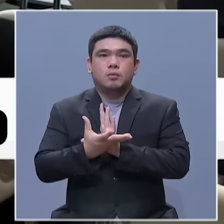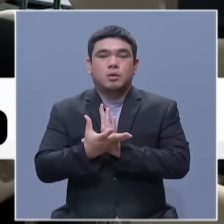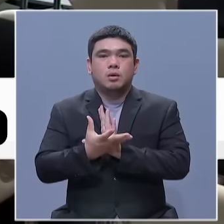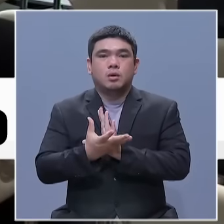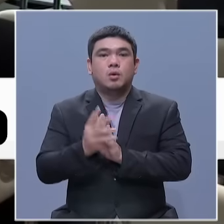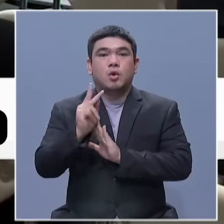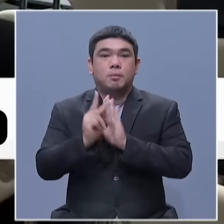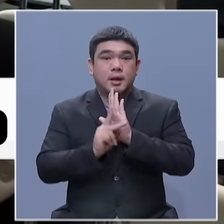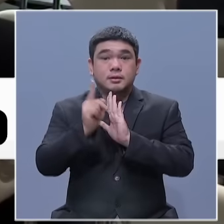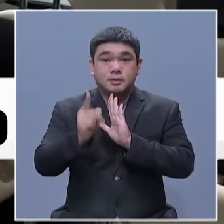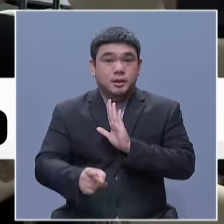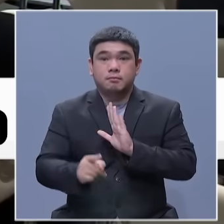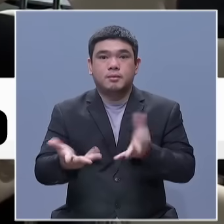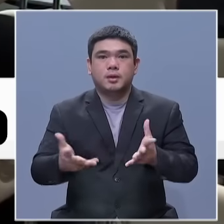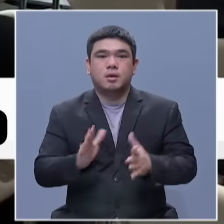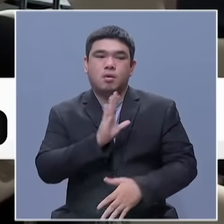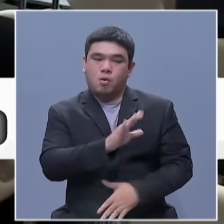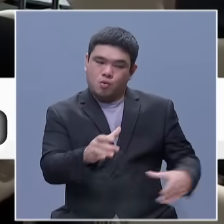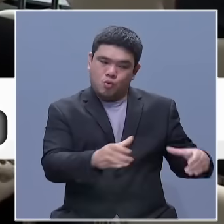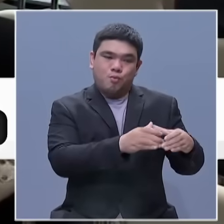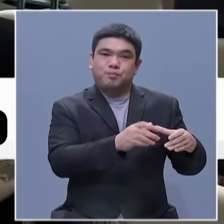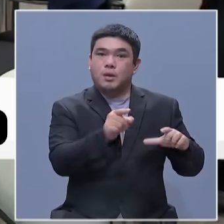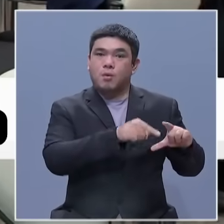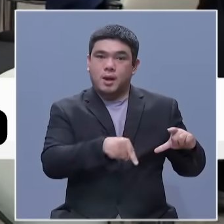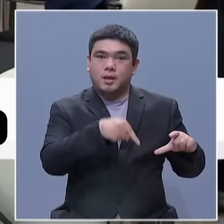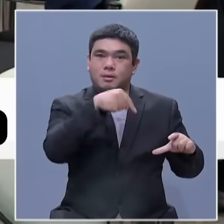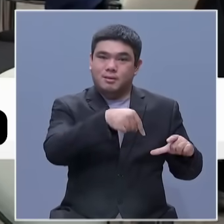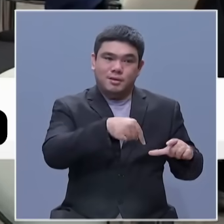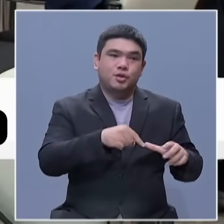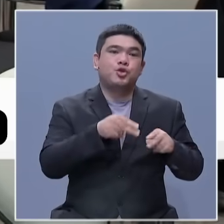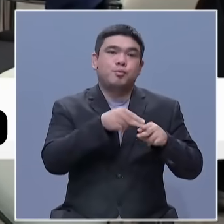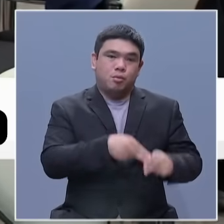ดีอาญาด้วยซ้ำแต่เป็นการดำเนินของพรรคเองลองฟังดูนะคะ